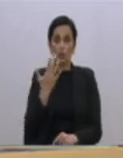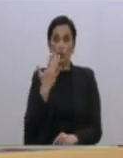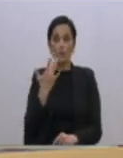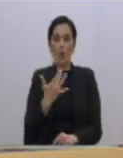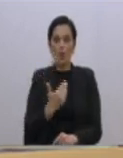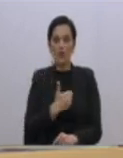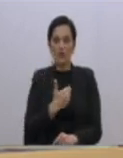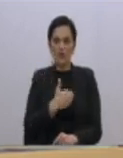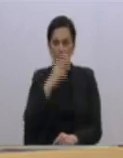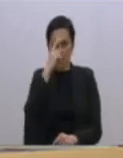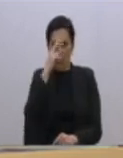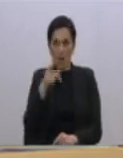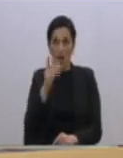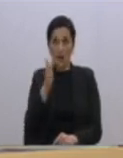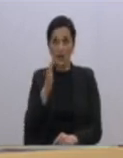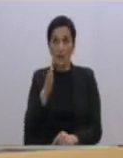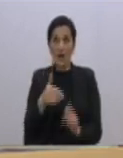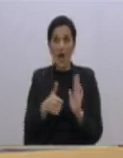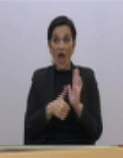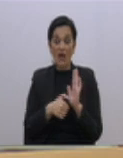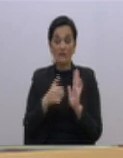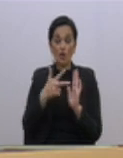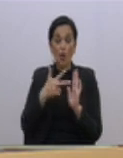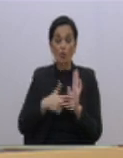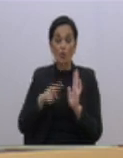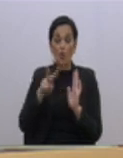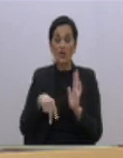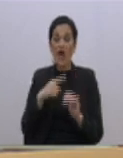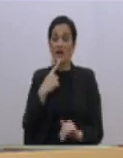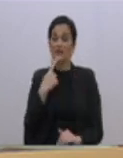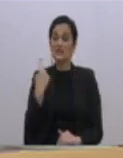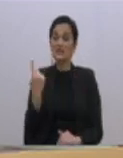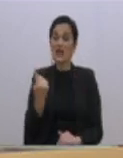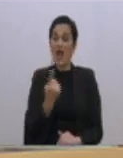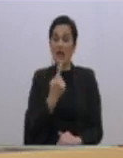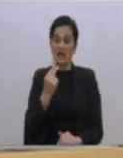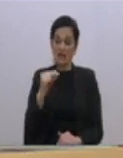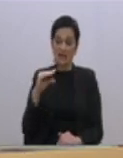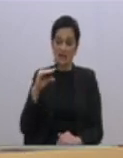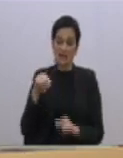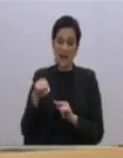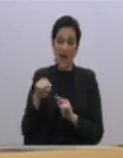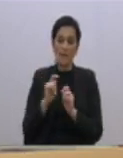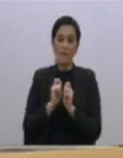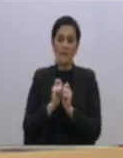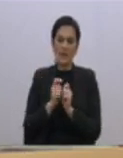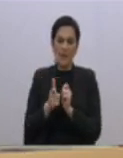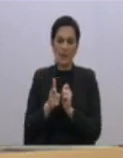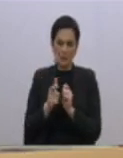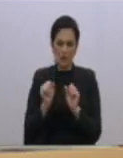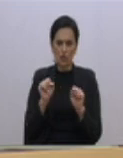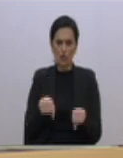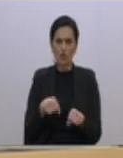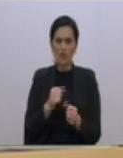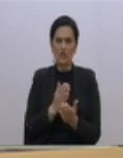ნება ხელისუფლების ექნება. 680 ლარი წელიწადში არის ის თანხა, რომლის დაფინანსებაც